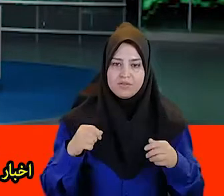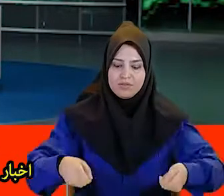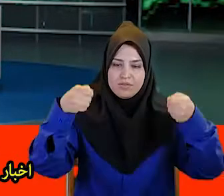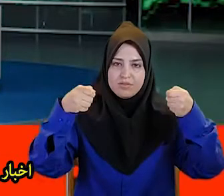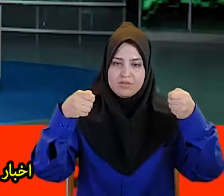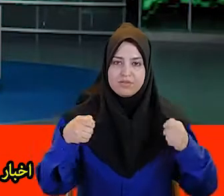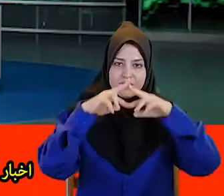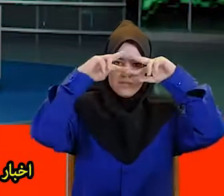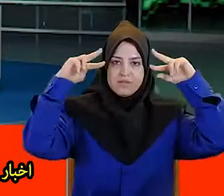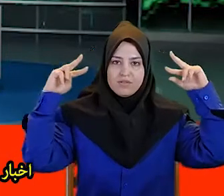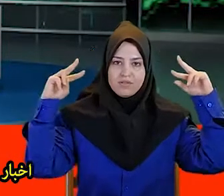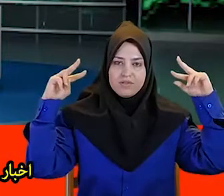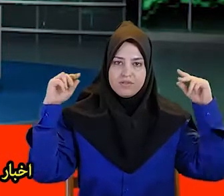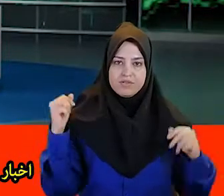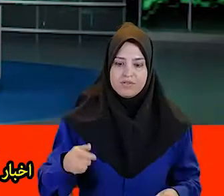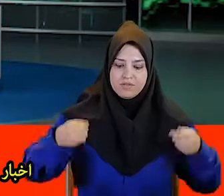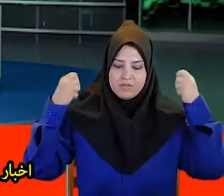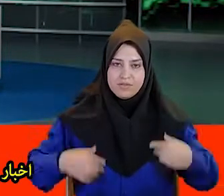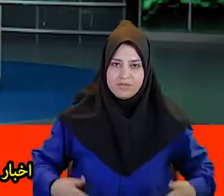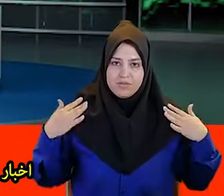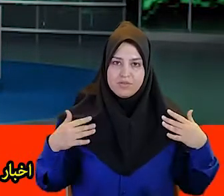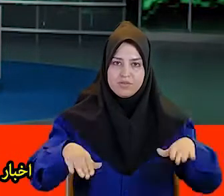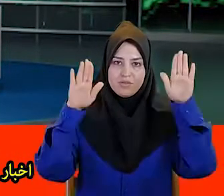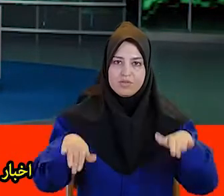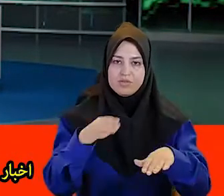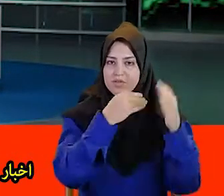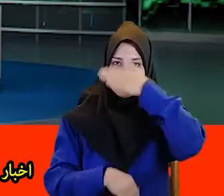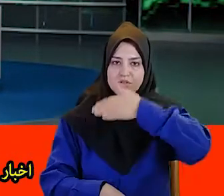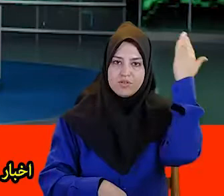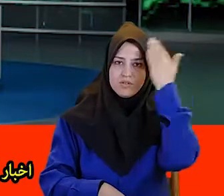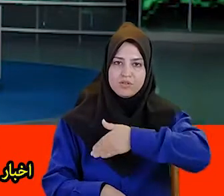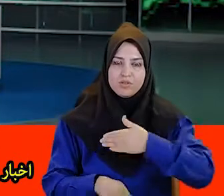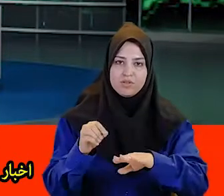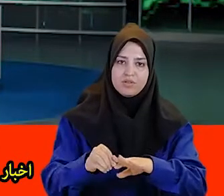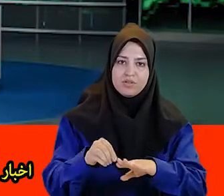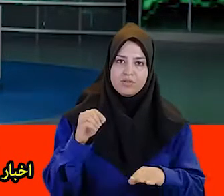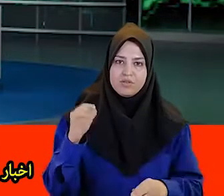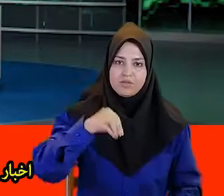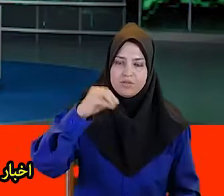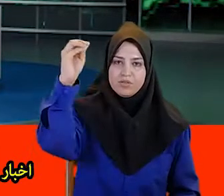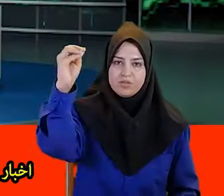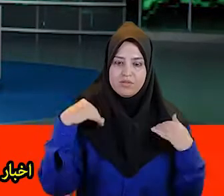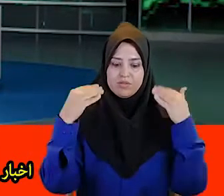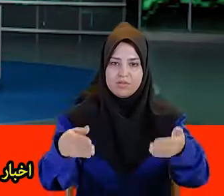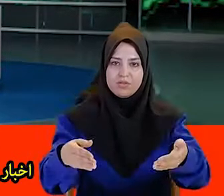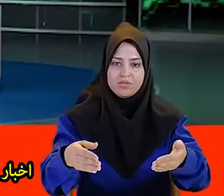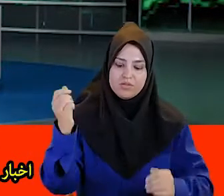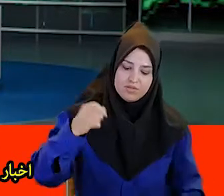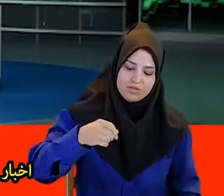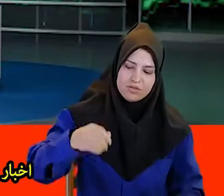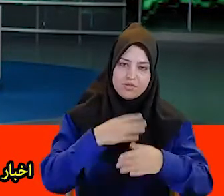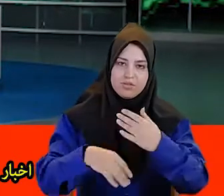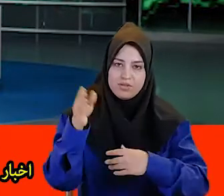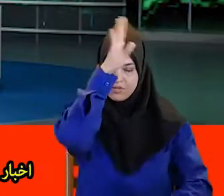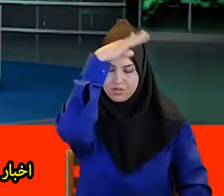که با ساپورت، آرایش غلیظ، مانتوی بلند، مانتوی کوتاه، روی سفید، روی سیاه، ناخن دراز، چه زشت چه ماه اومد بیرون، هم